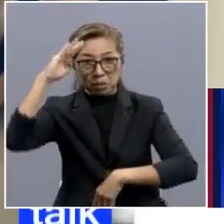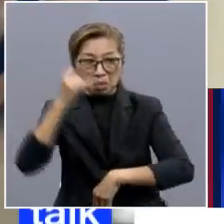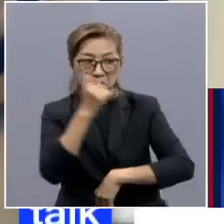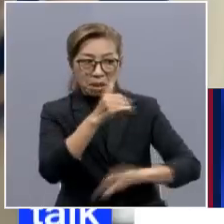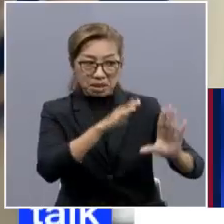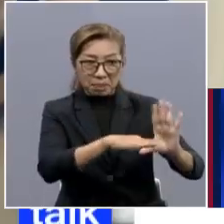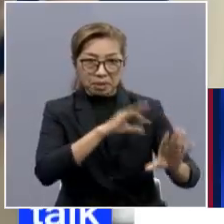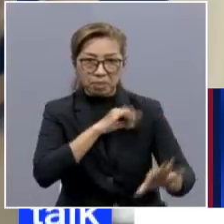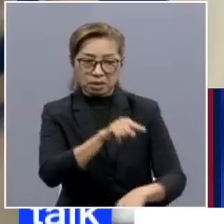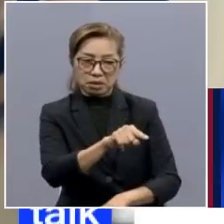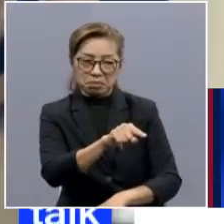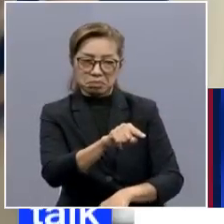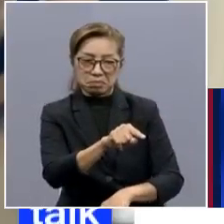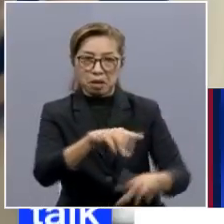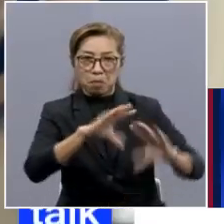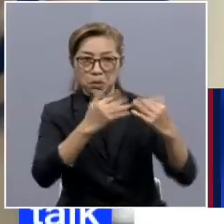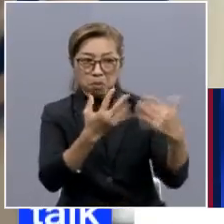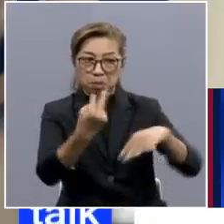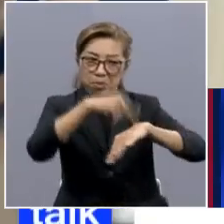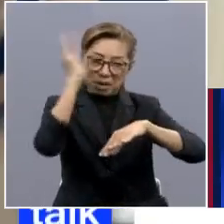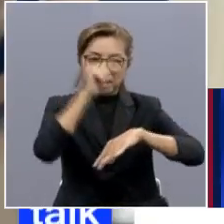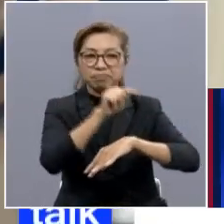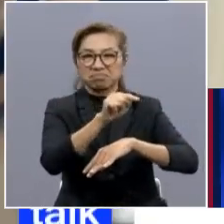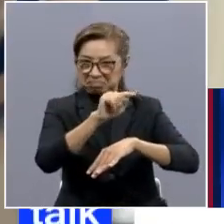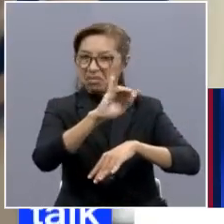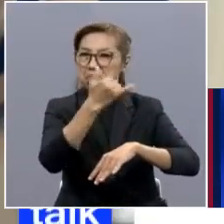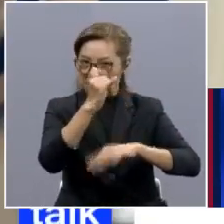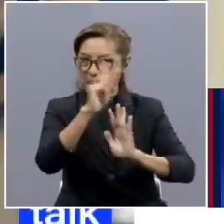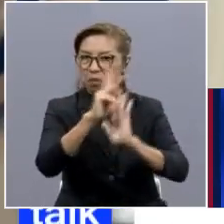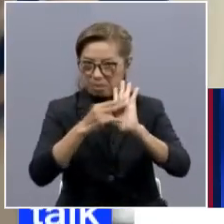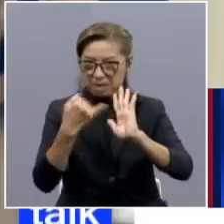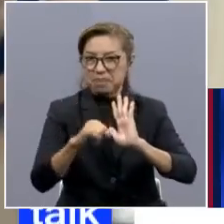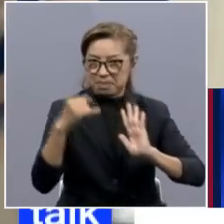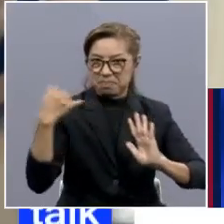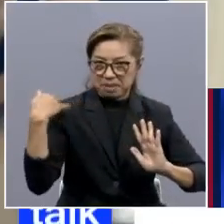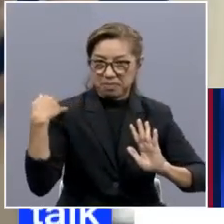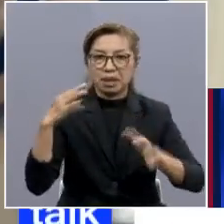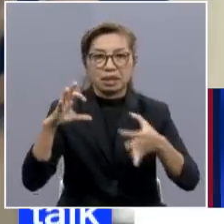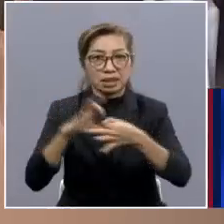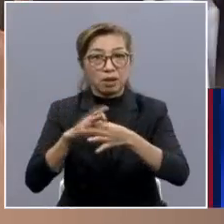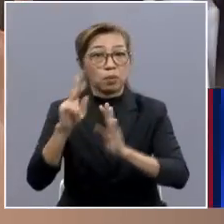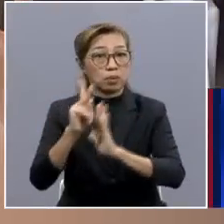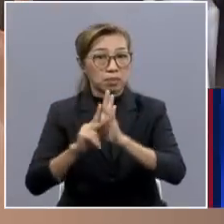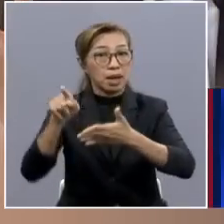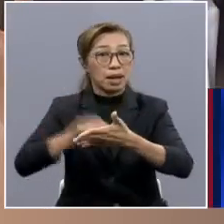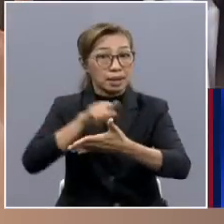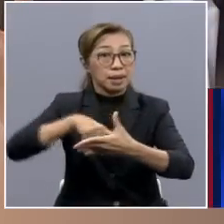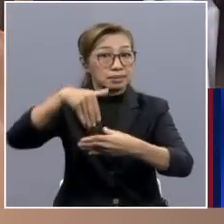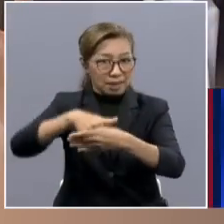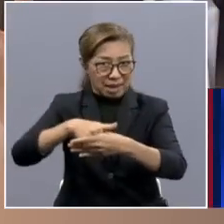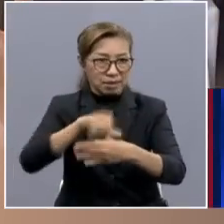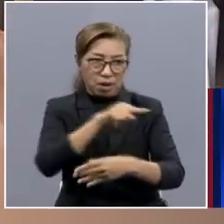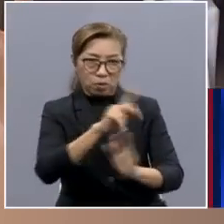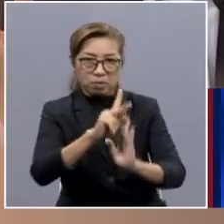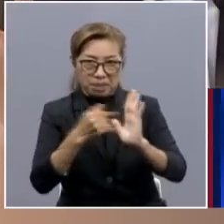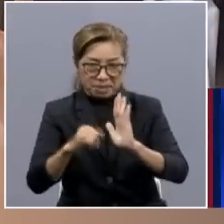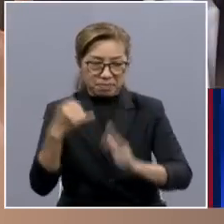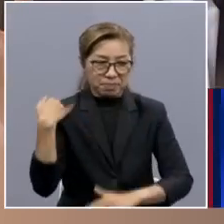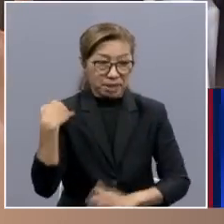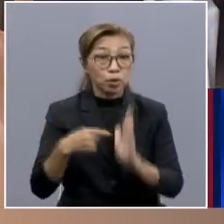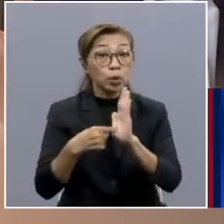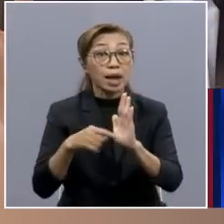าจารย์สมชัยมีการพูดถึงการเปิดตัวพลเอกประยุทธ์บอกว่าเข้าข่ายทำผิดกฎหมายเลือกตั้งหลายอย่างเลยยกตัวอย่างกรณีของรถบั